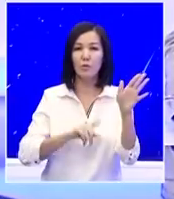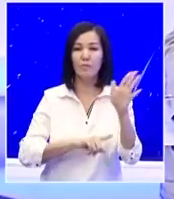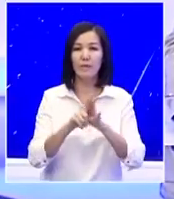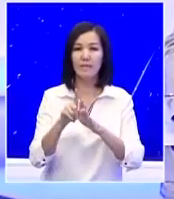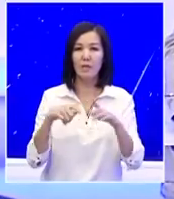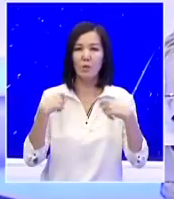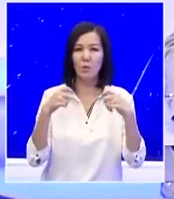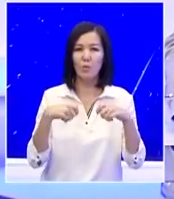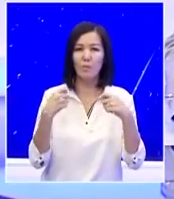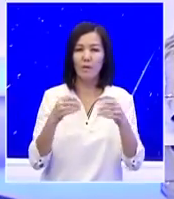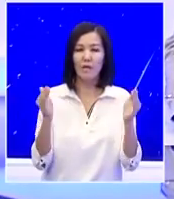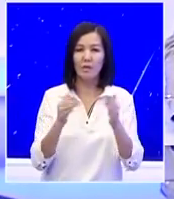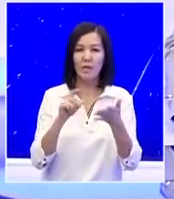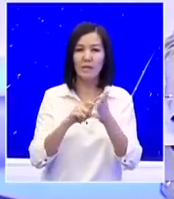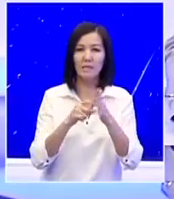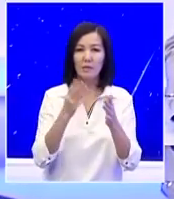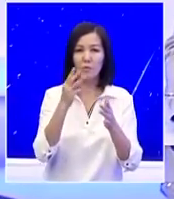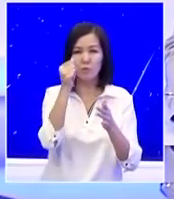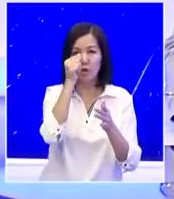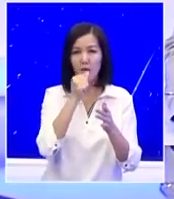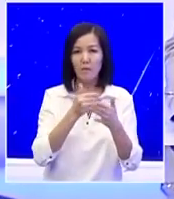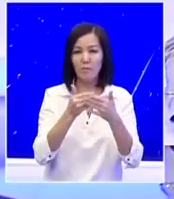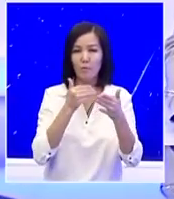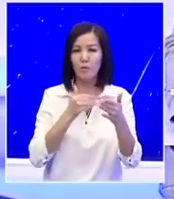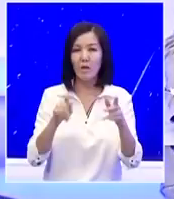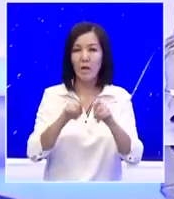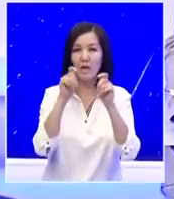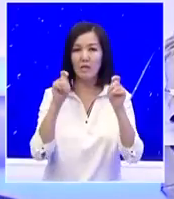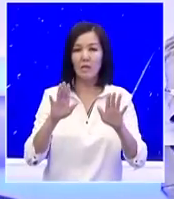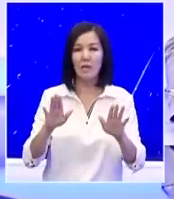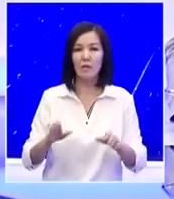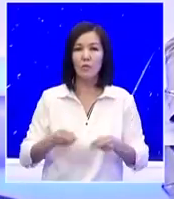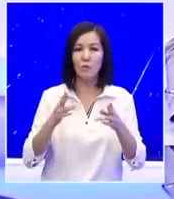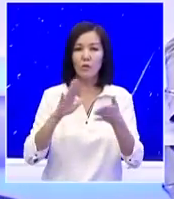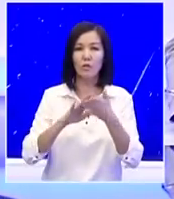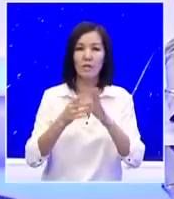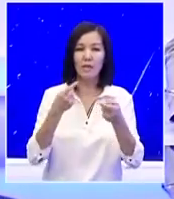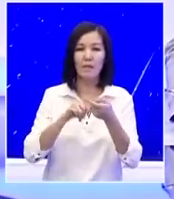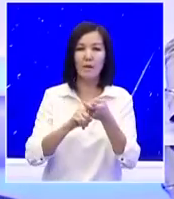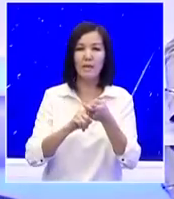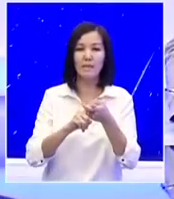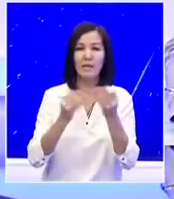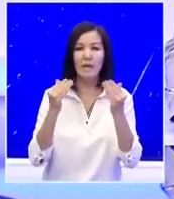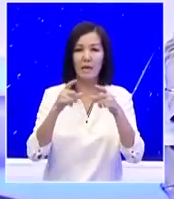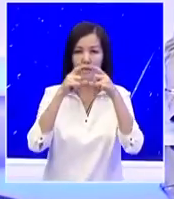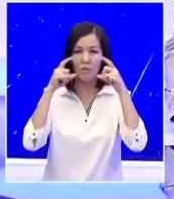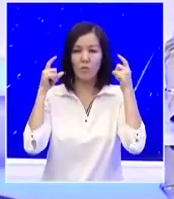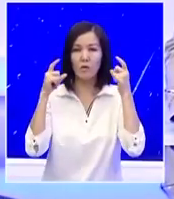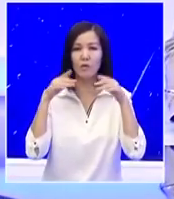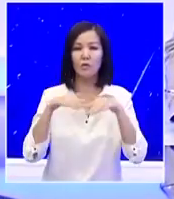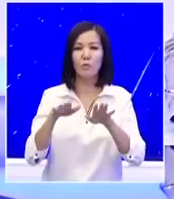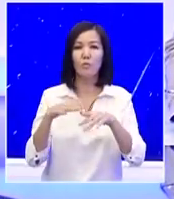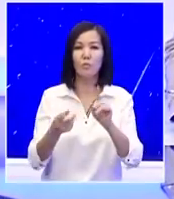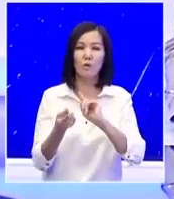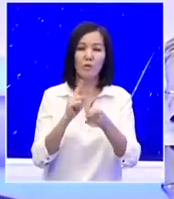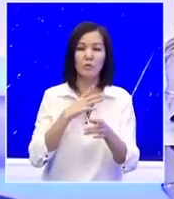өңдеумен айналысатын шағын цех осыдан 3 ай бұрын іске қосылған. Төтенше жағдайға байланысты шеберлері қорғаныш бетпердесін тігуге